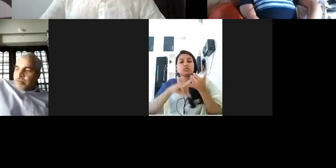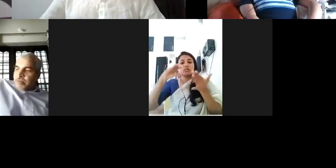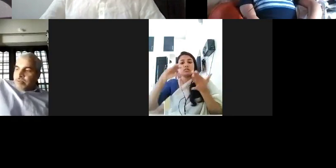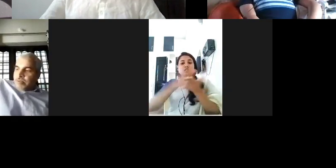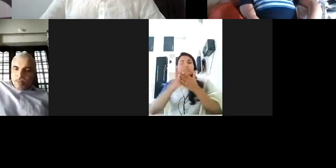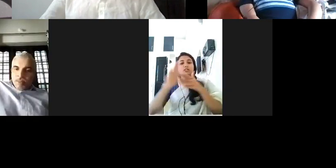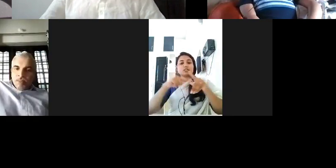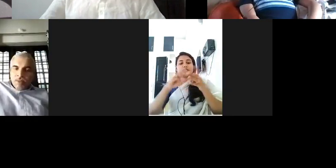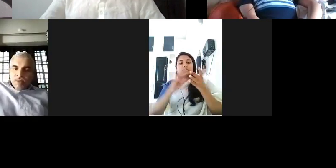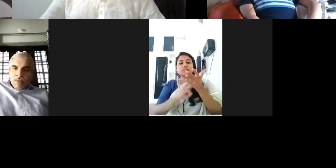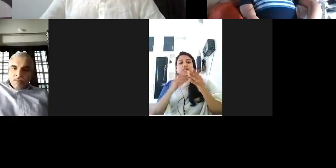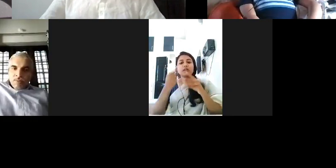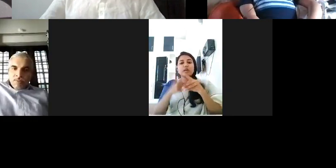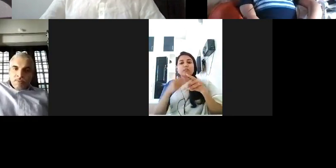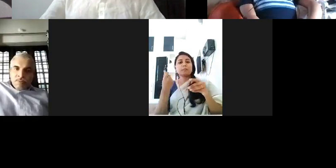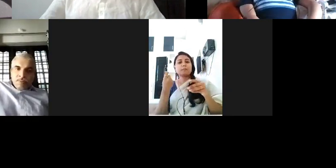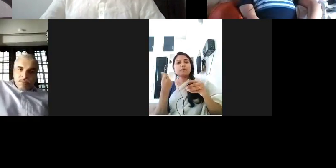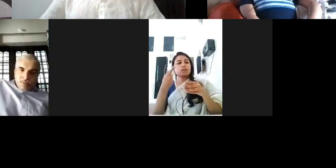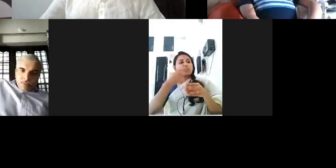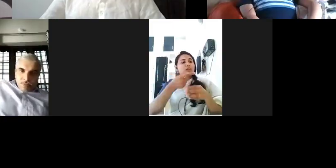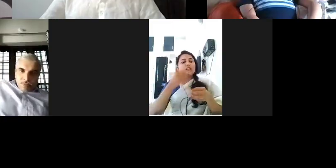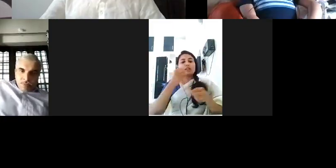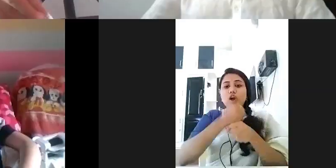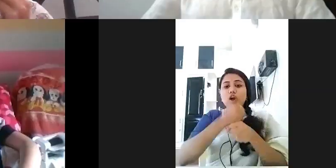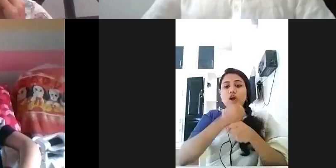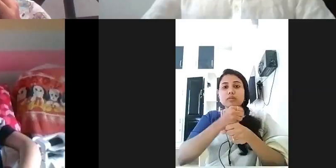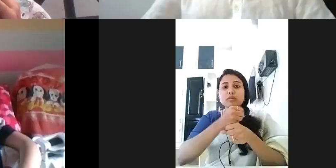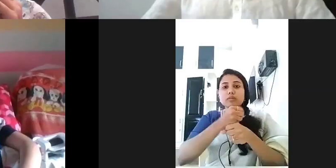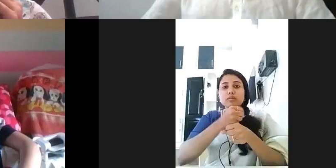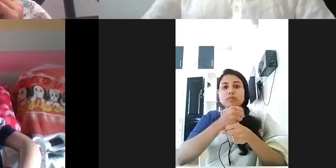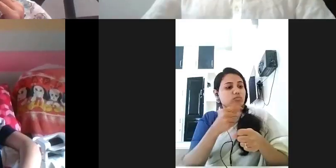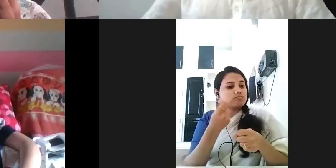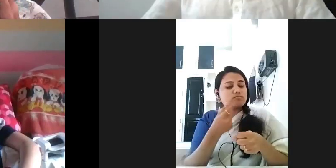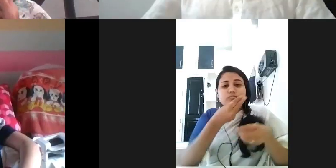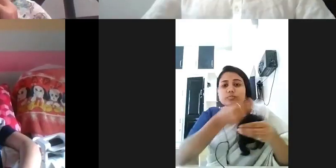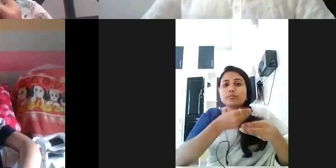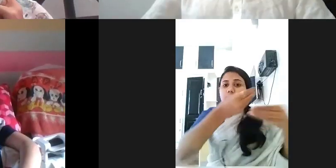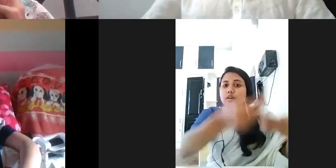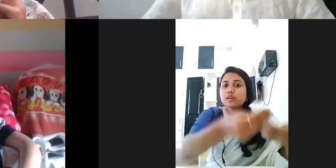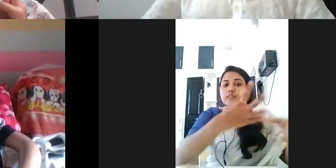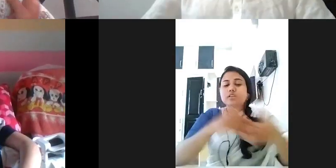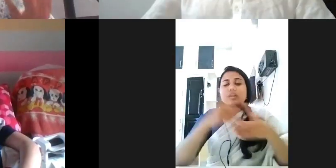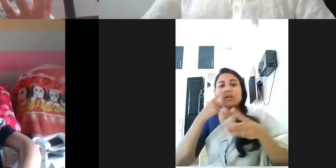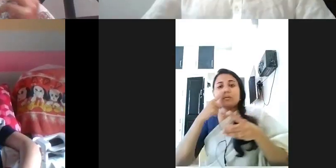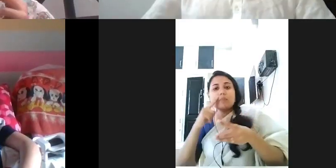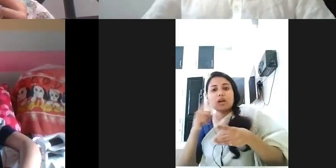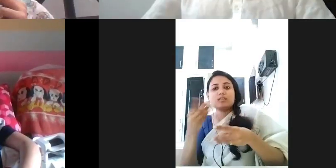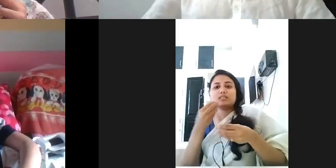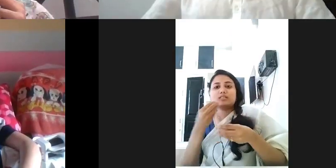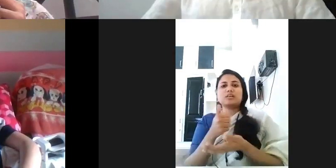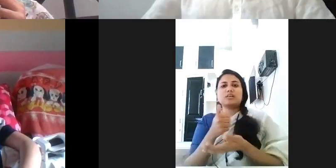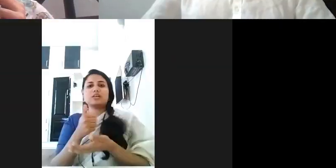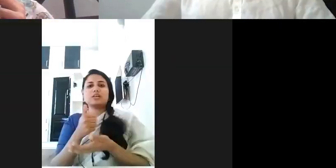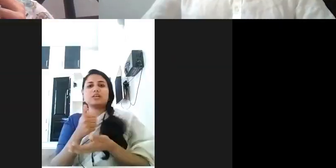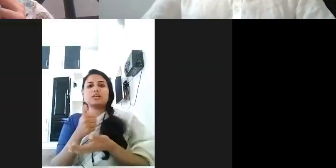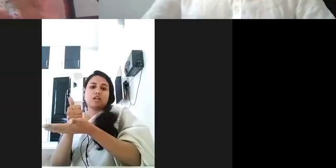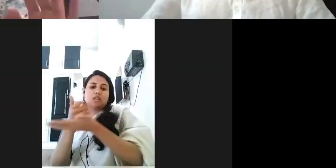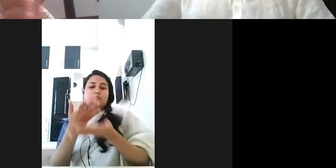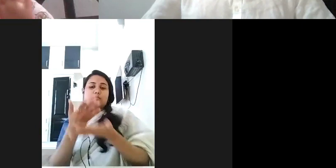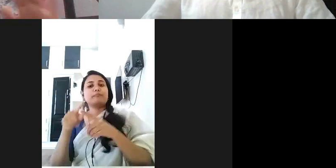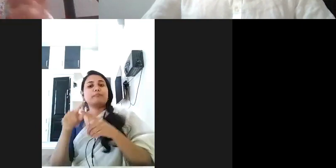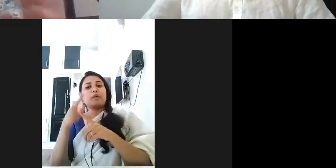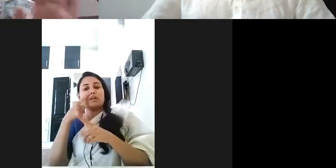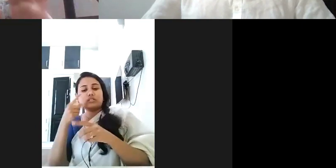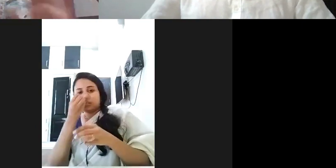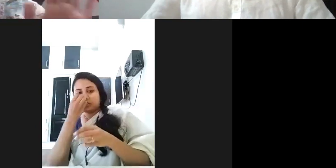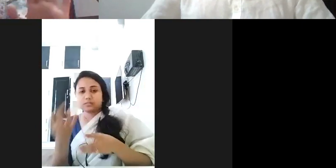കഴിഞ്ഞാൽ പിന്നെ ബാക്കിയുള്ള പാർട്ട് പേരൻസോട്ട് കുറച്ചും കൂടെ അഫോർഡ് ചെയ്യാൻ പറ്റുന്ന ഒരു സിറ്റുവേഷൻ ആയിരിക്കും. സോ ദാറ്റ് ഇസ് വാട്ട് ഇസ് ഹാപ്പനിങ്. സോ എനി